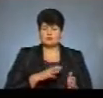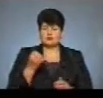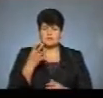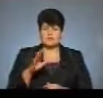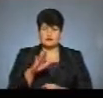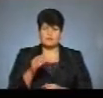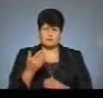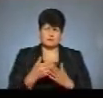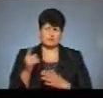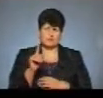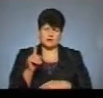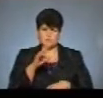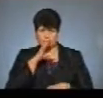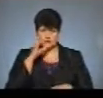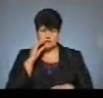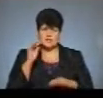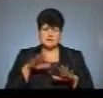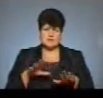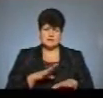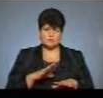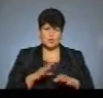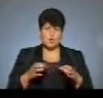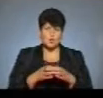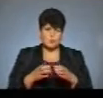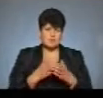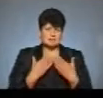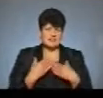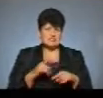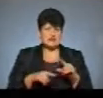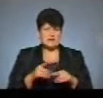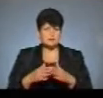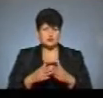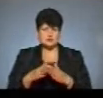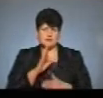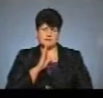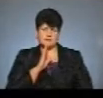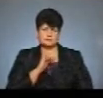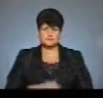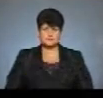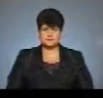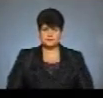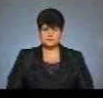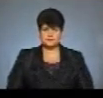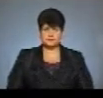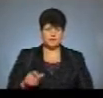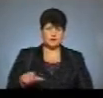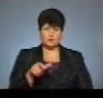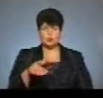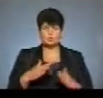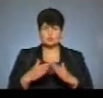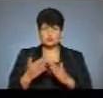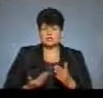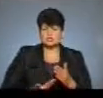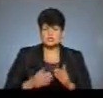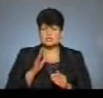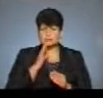першої ночі. На місці події була наша знімальна група, яка поспілкувалася із рідними і сусідами вбитої. Дорогою до будинку, де жила дівчина,